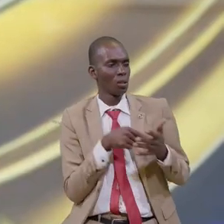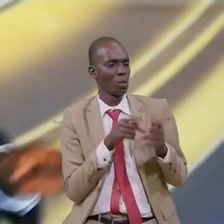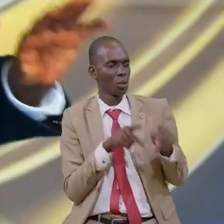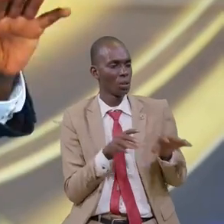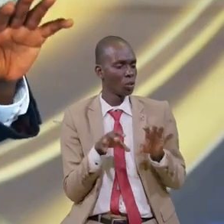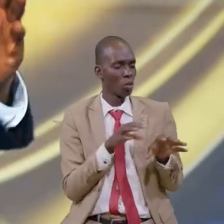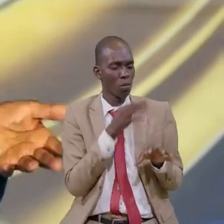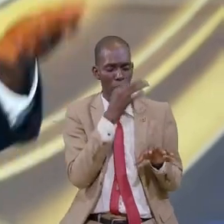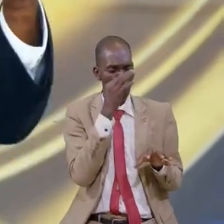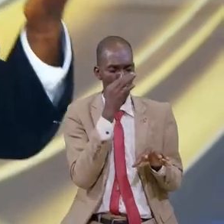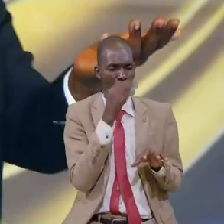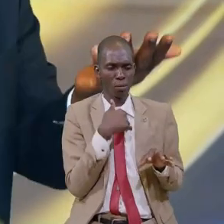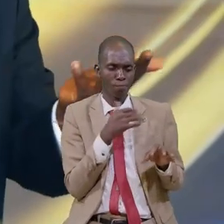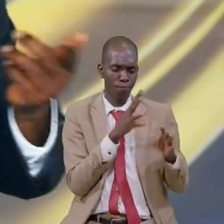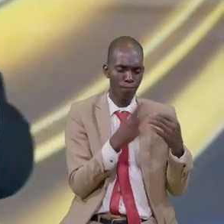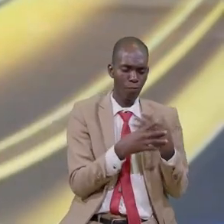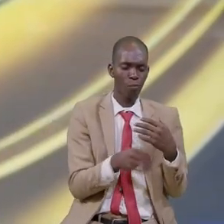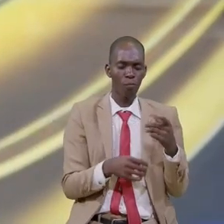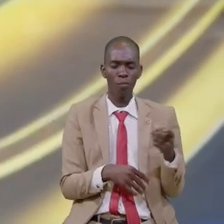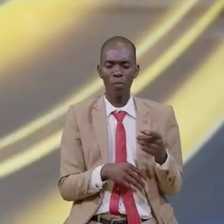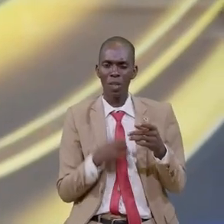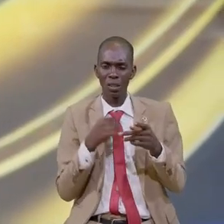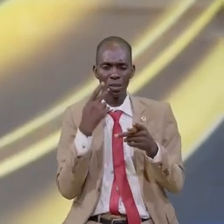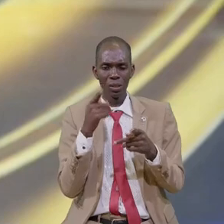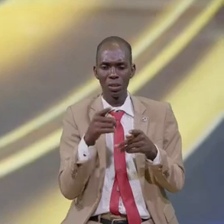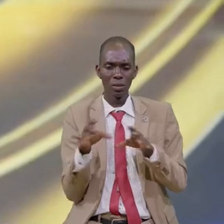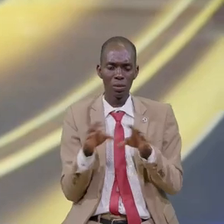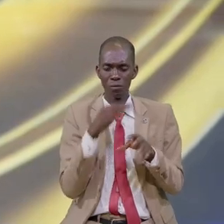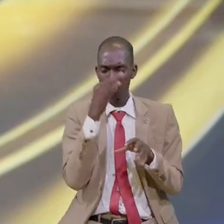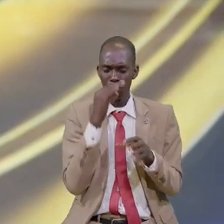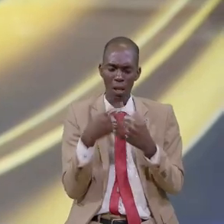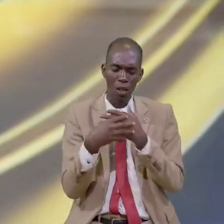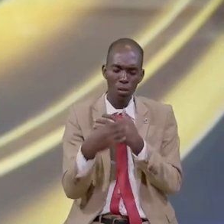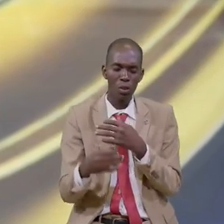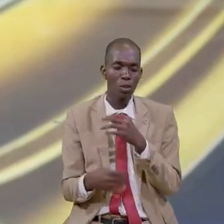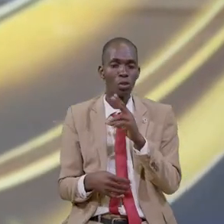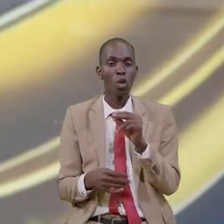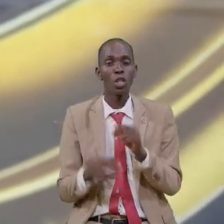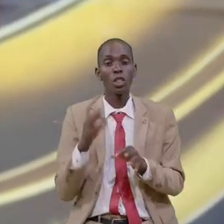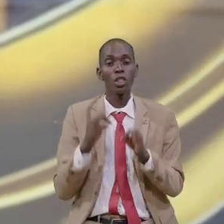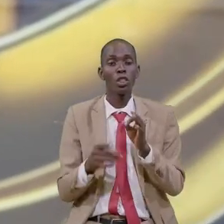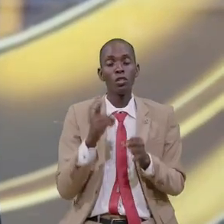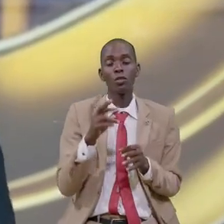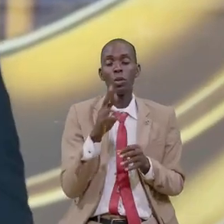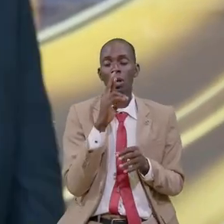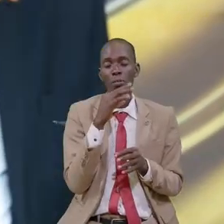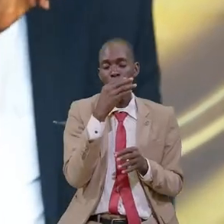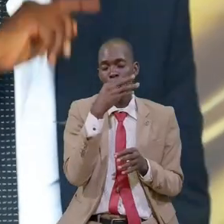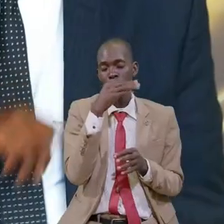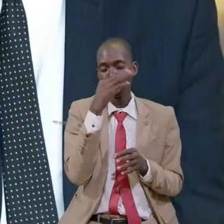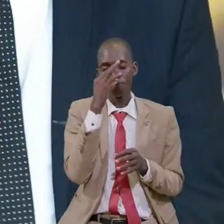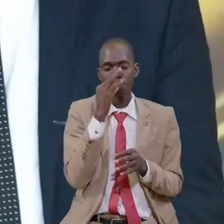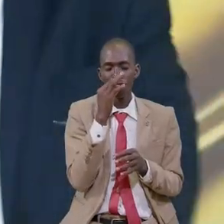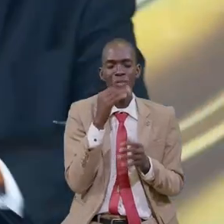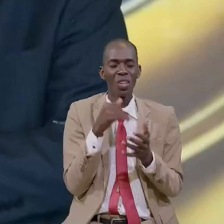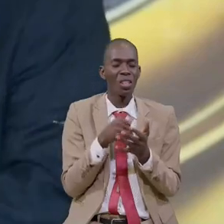fait ceci, tu es complètement enflammé. Si tu jeûnes, un vrai jeûne doit affecter ton tempérament,